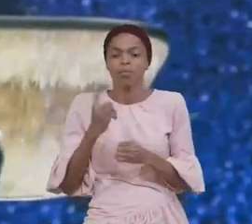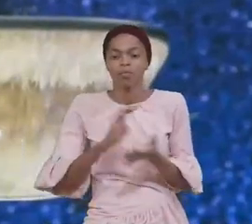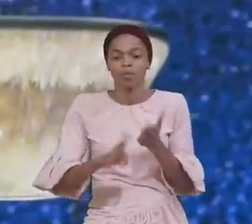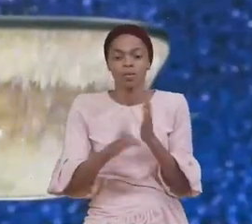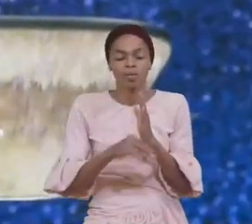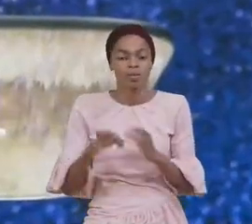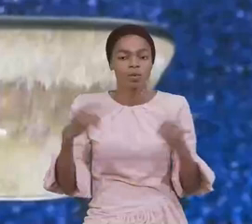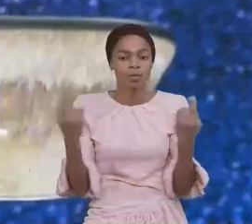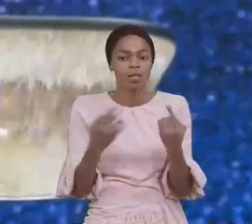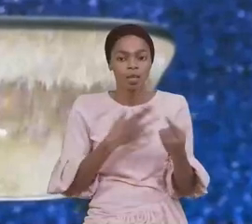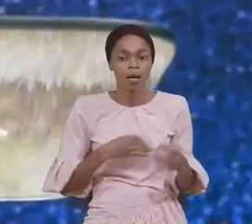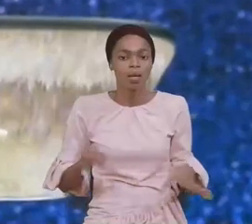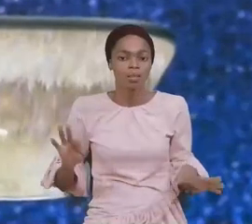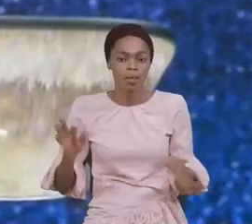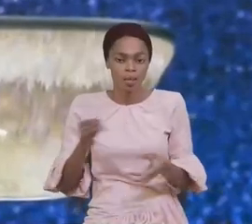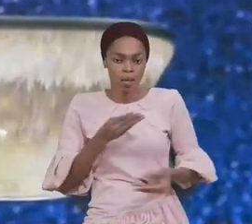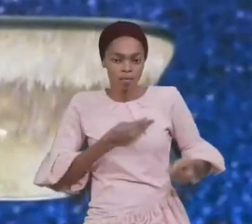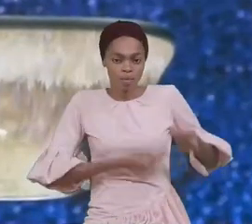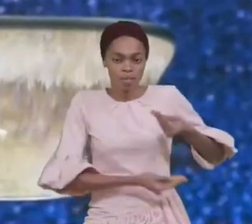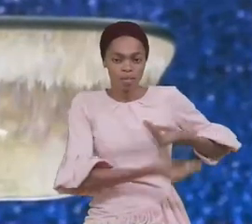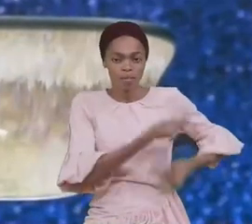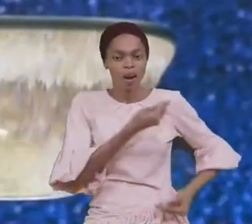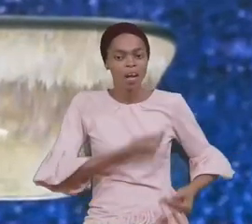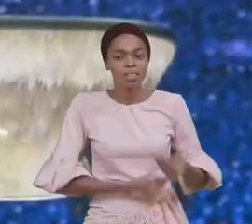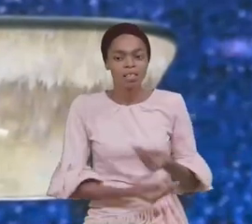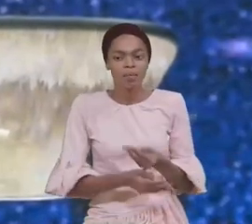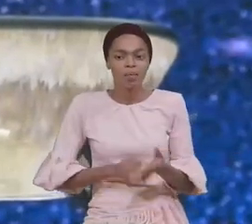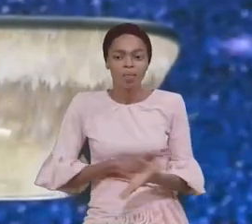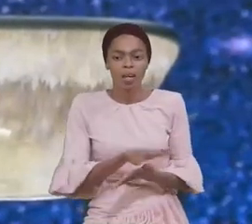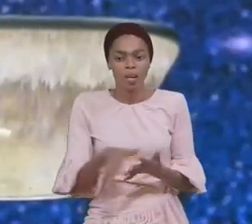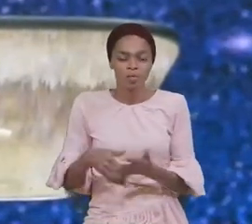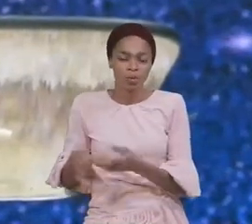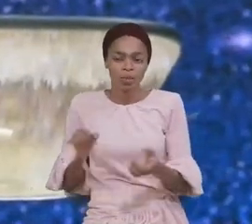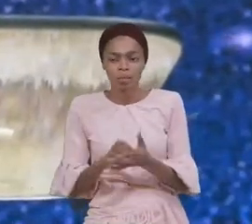péchés, l'héritage avec les sanctifiés.